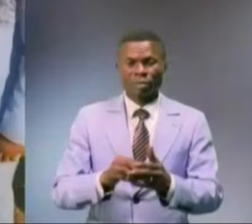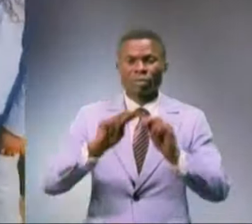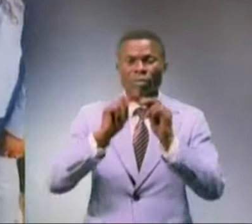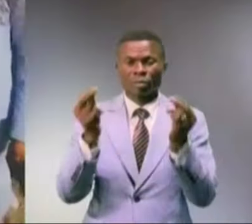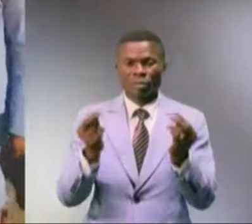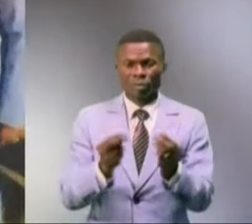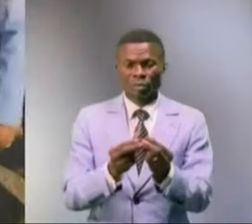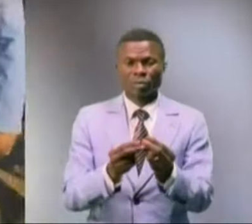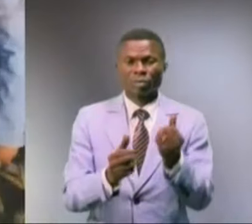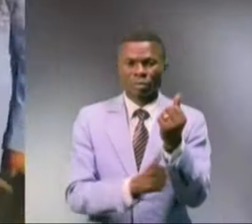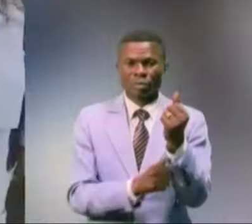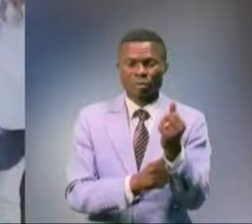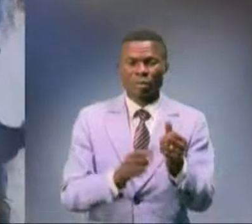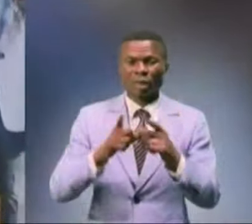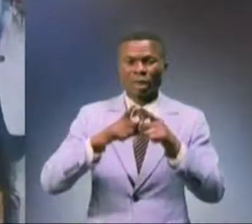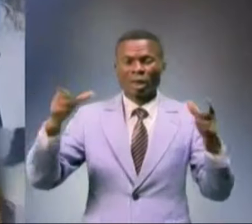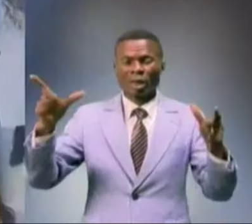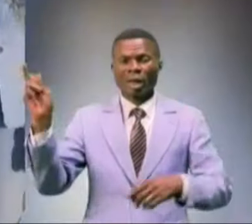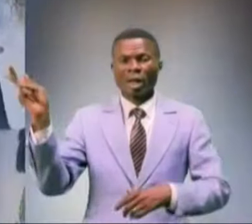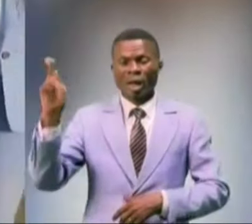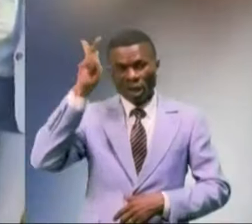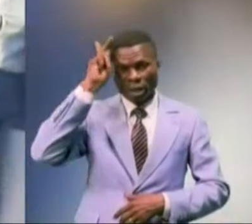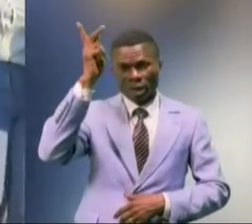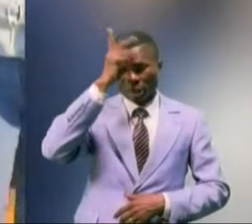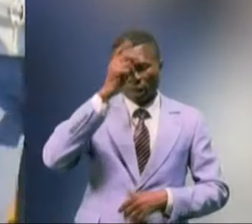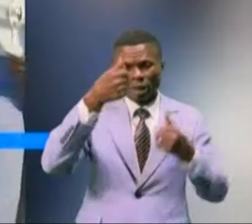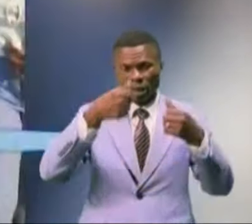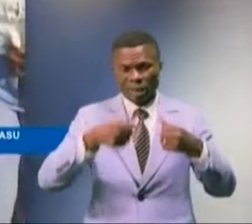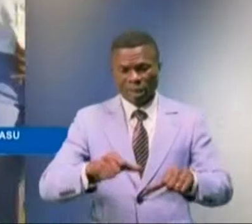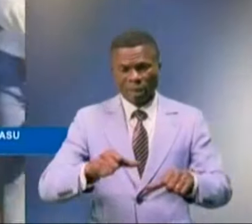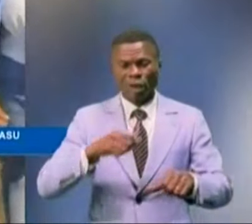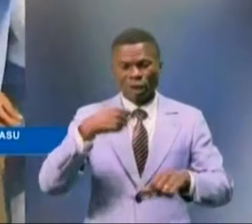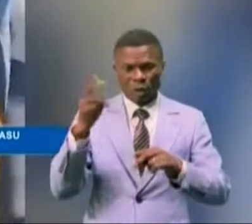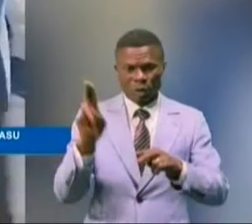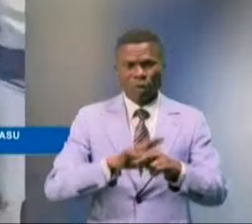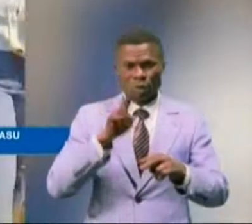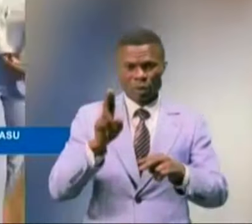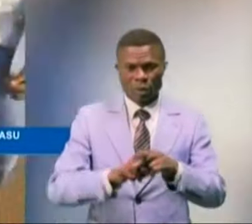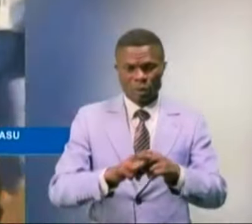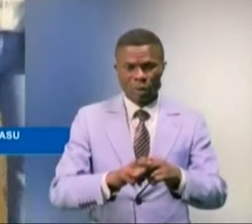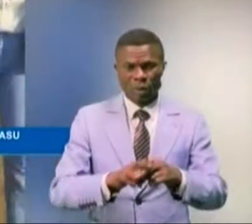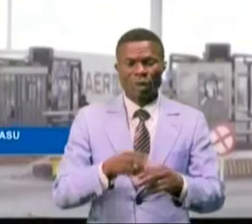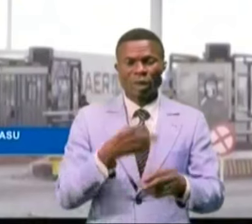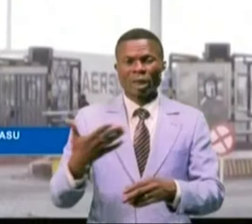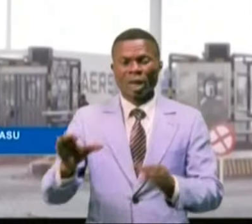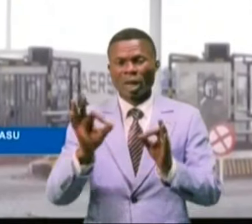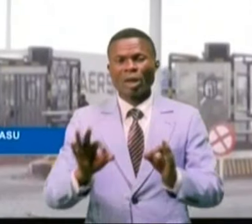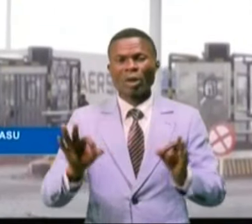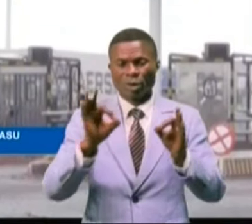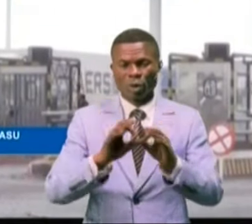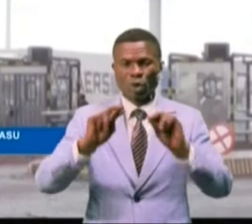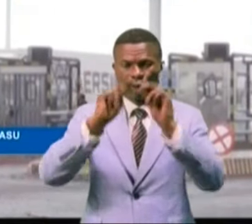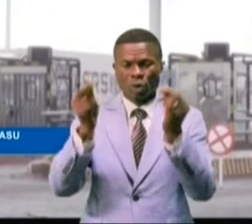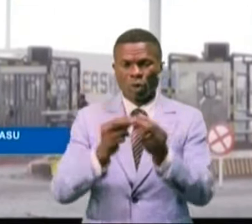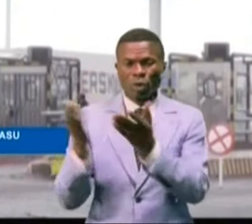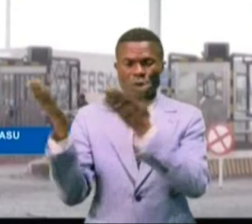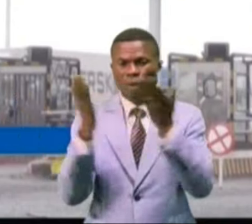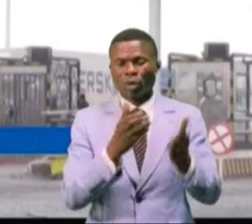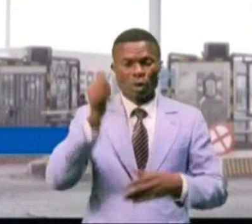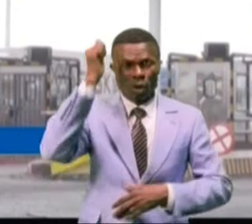annonce dans l'espace grand Katonga reste la mise en service par l'armement national d'un réseau de transport